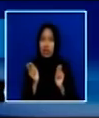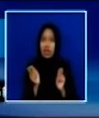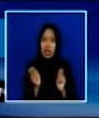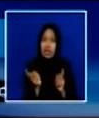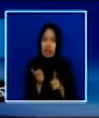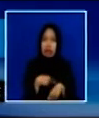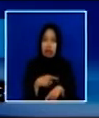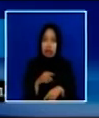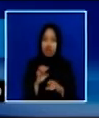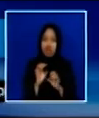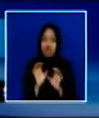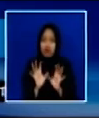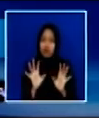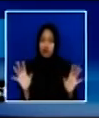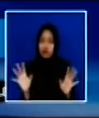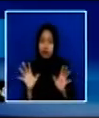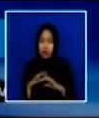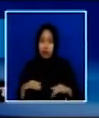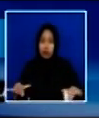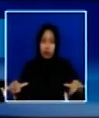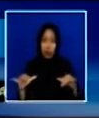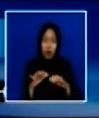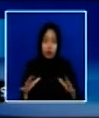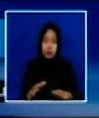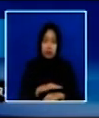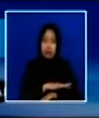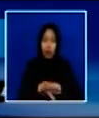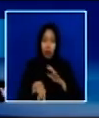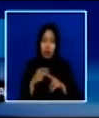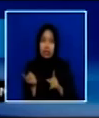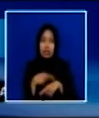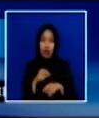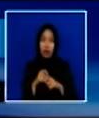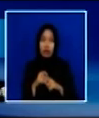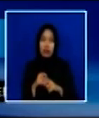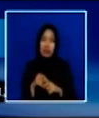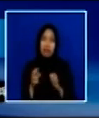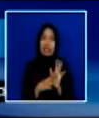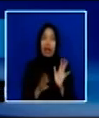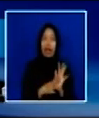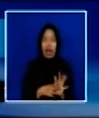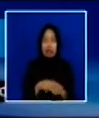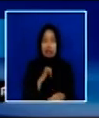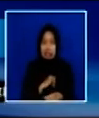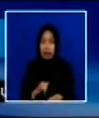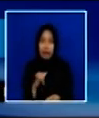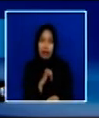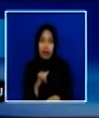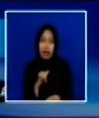terkendala juga atau ada ya trouble juga Jadi kami sudah berusaha untuk